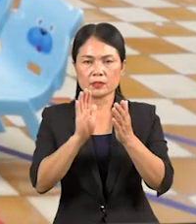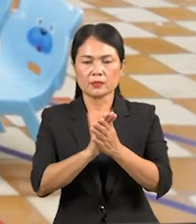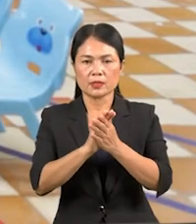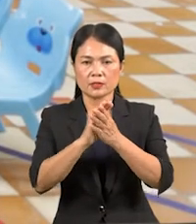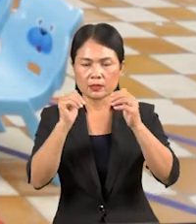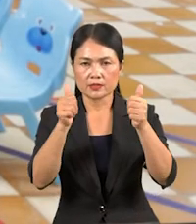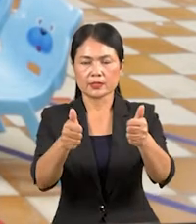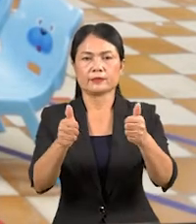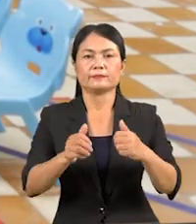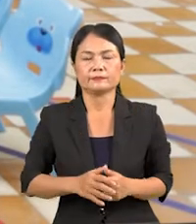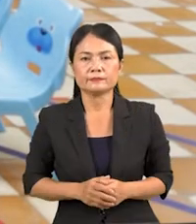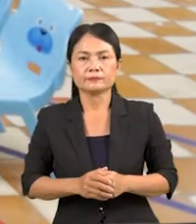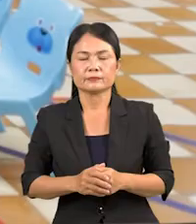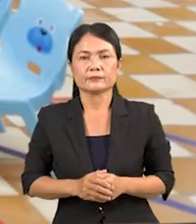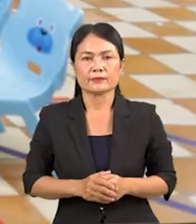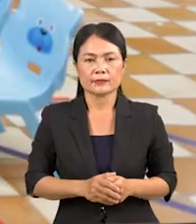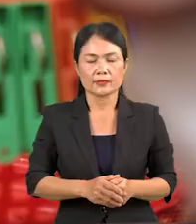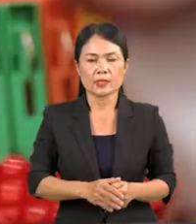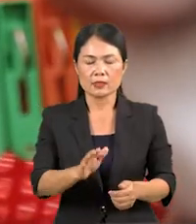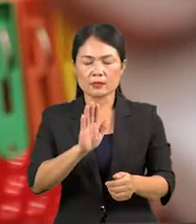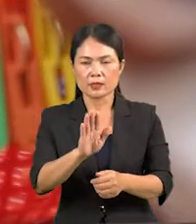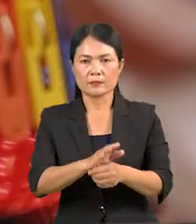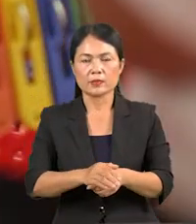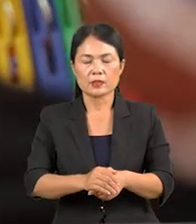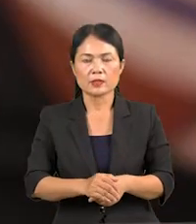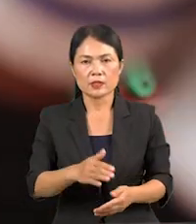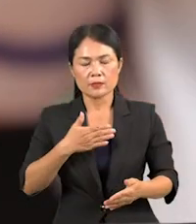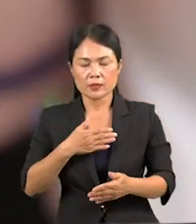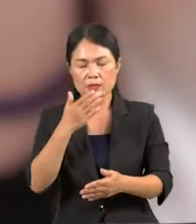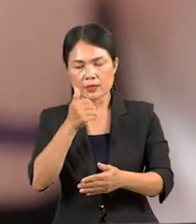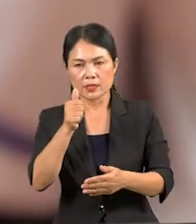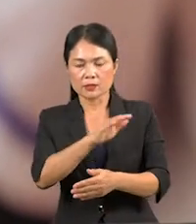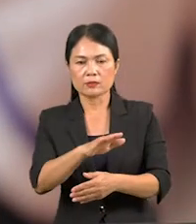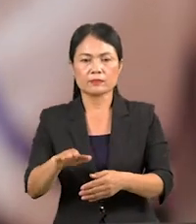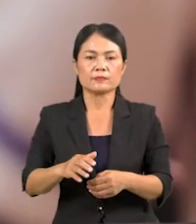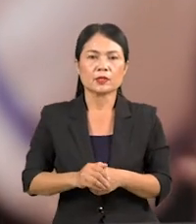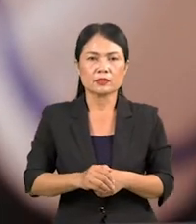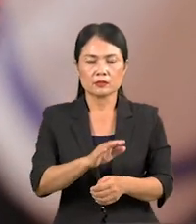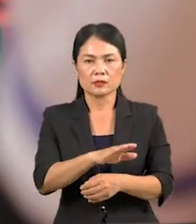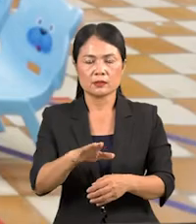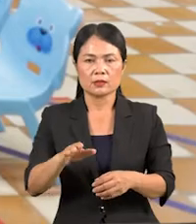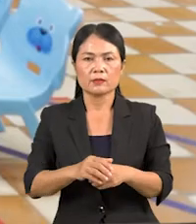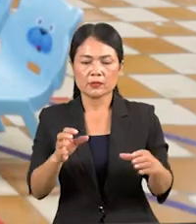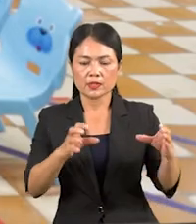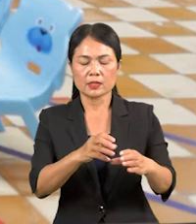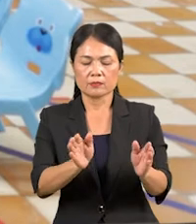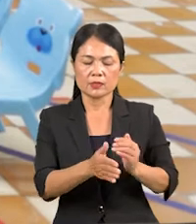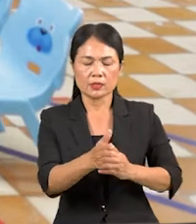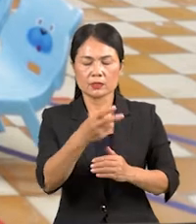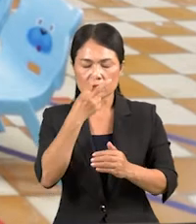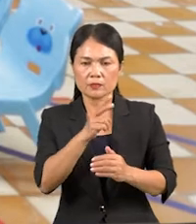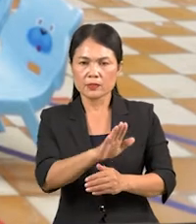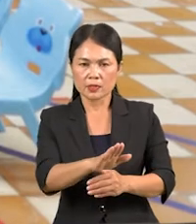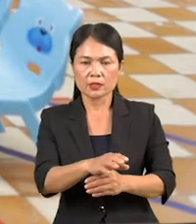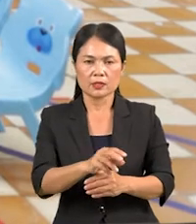1 2 3អស់ចាតែទៅសារខ្លួនឯងអញ្ចឹងត្រឹមត្រូវអ្នកគ្រូទៅសារកូនណាកូនណាតោះកូនក្រុមត្រីកូនមើលរប